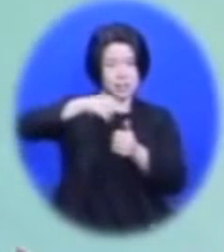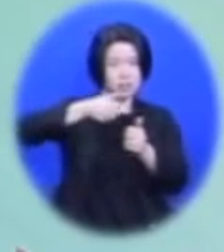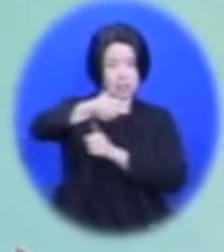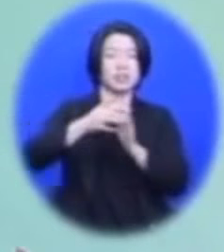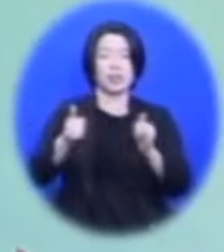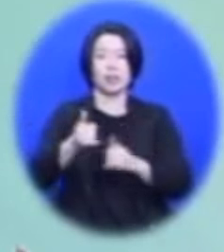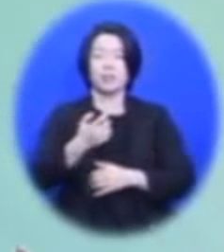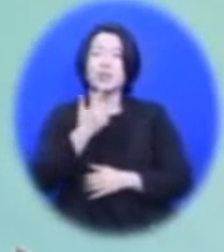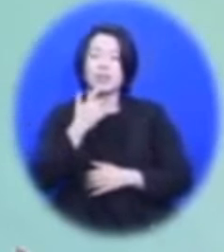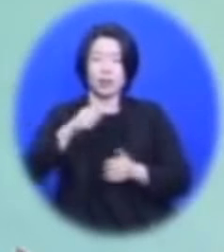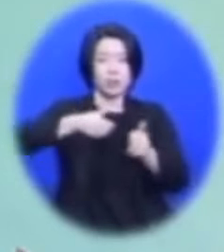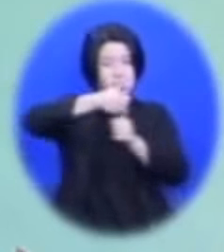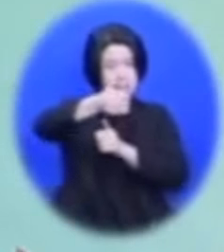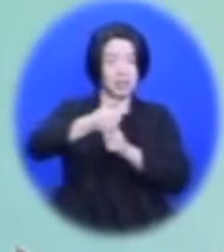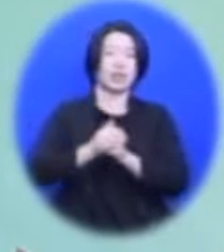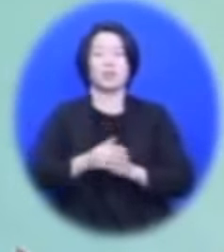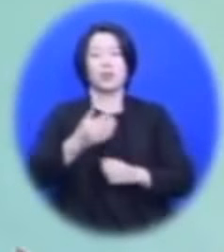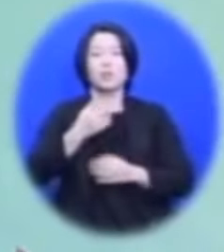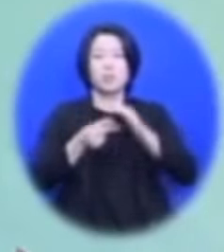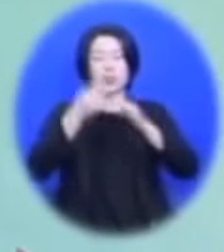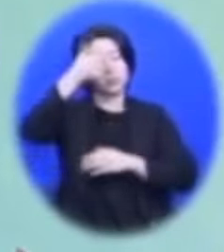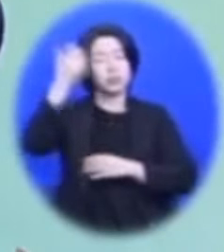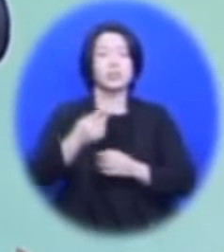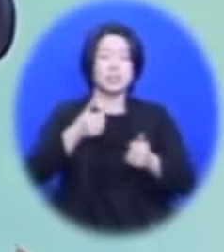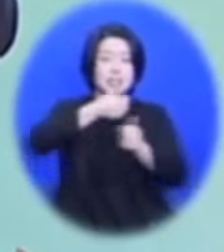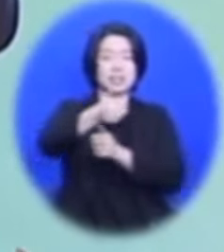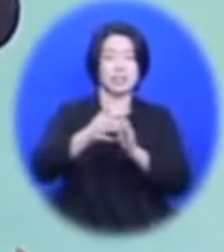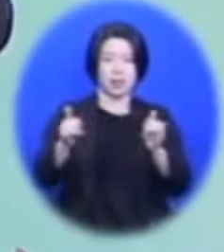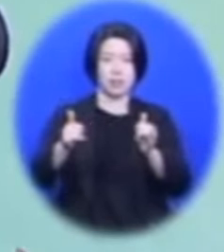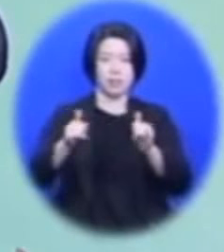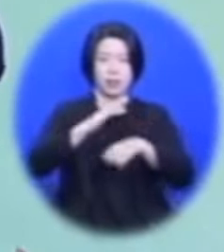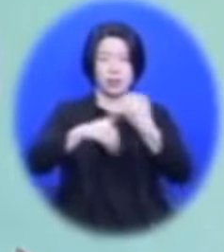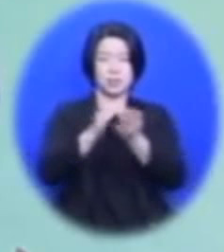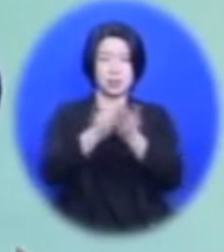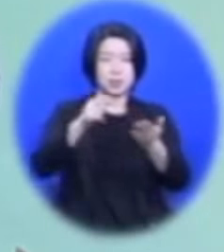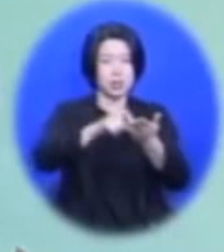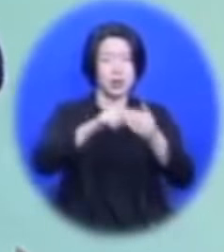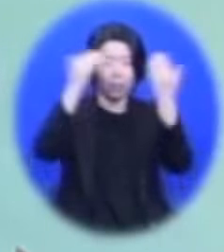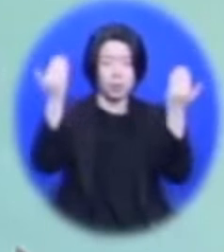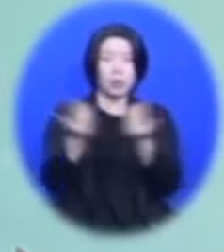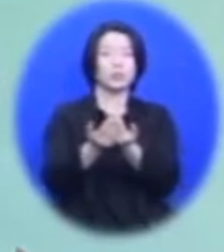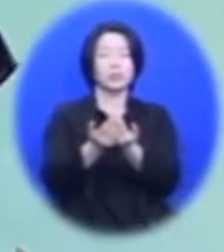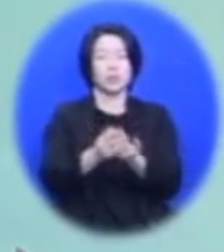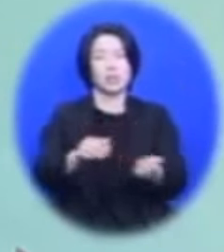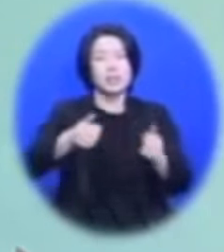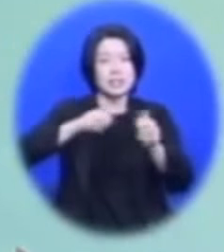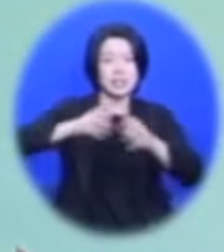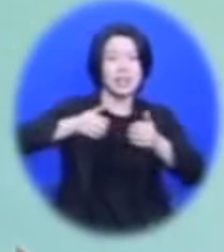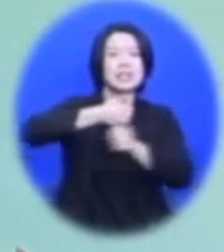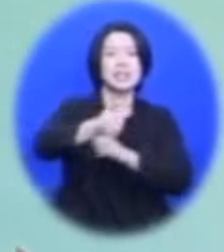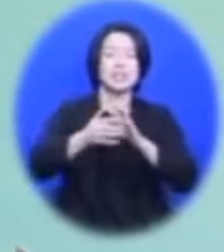야곱 이긴 사람이었고, 요셉 이긴 사람이었고, 성경에 나오는 믿음의 사람들은 전부 다 세상을 이긴